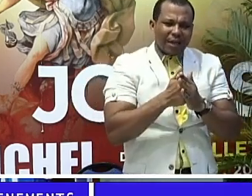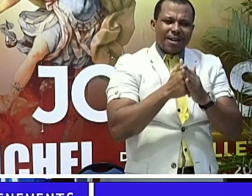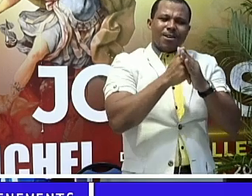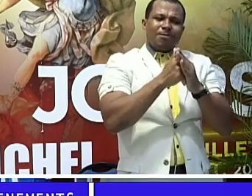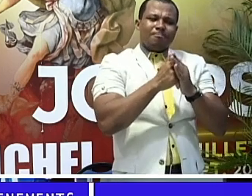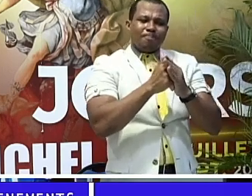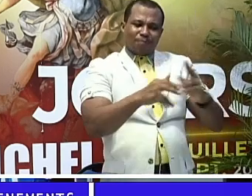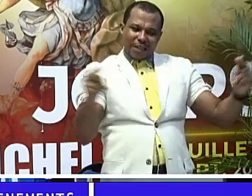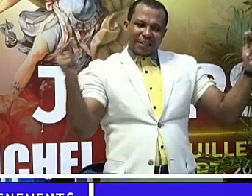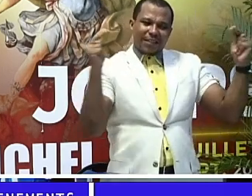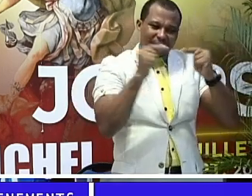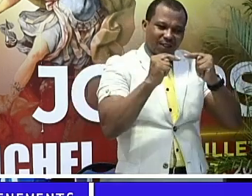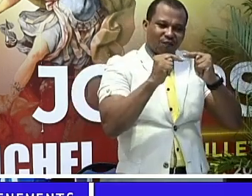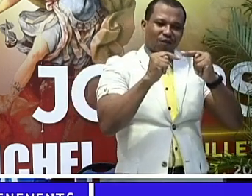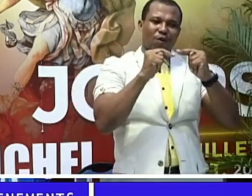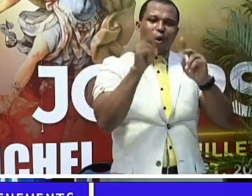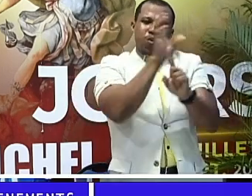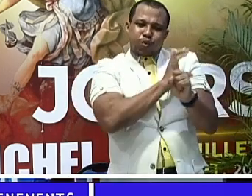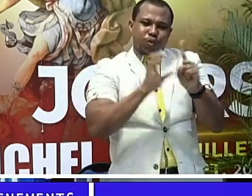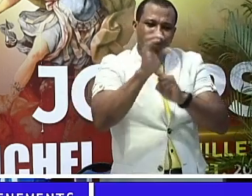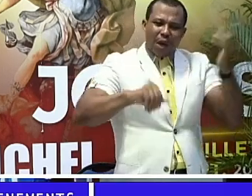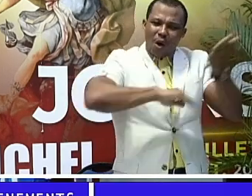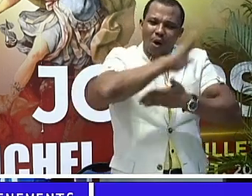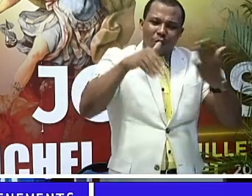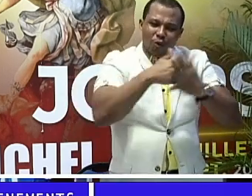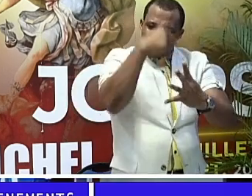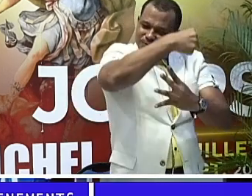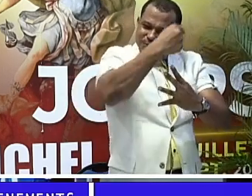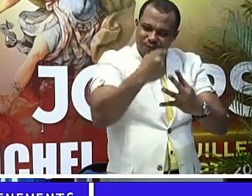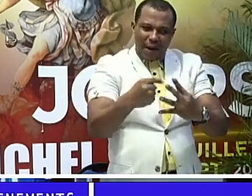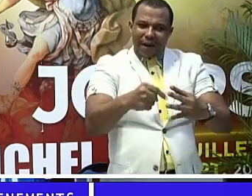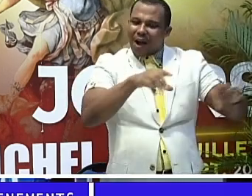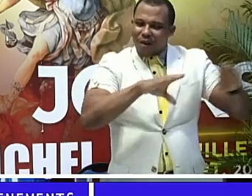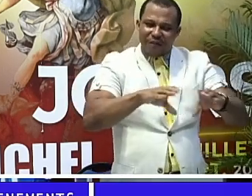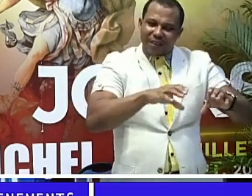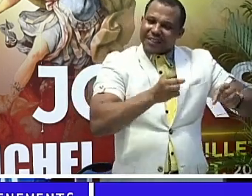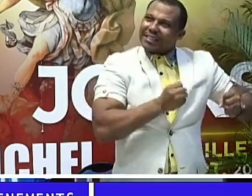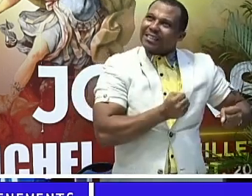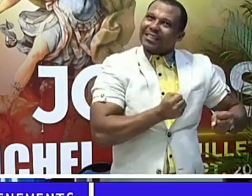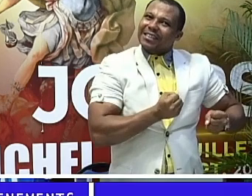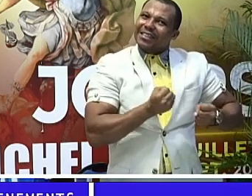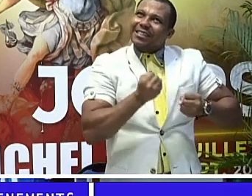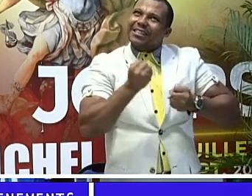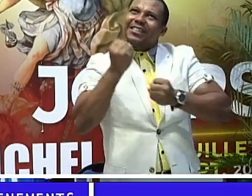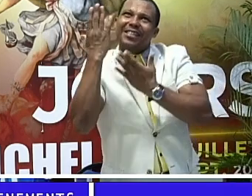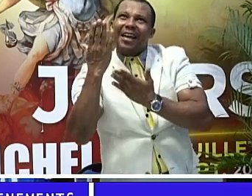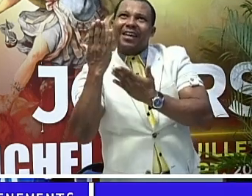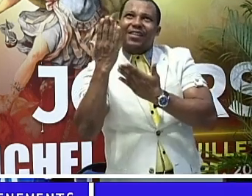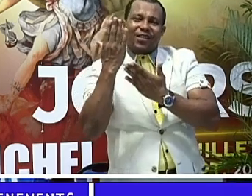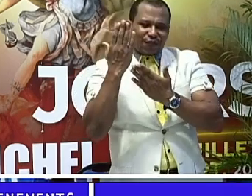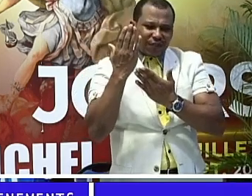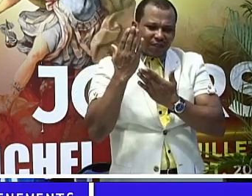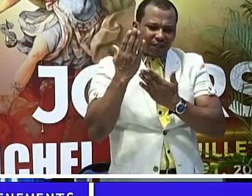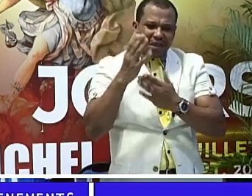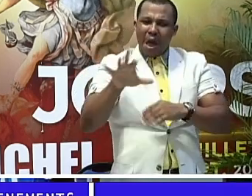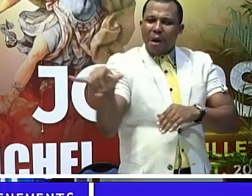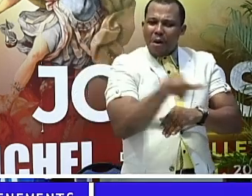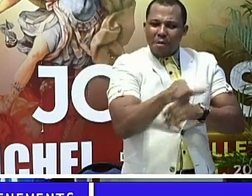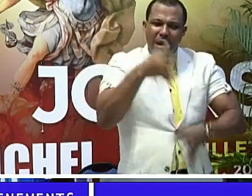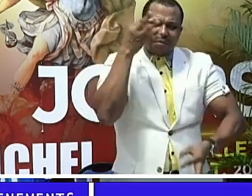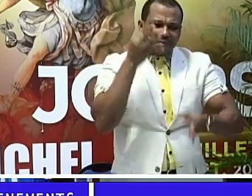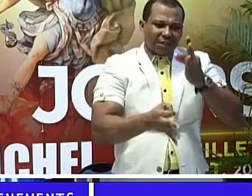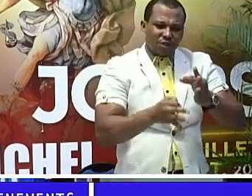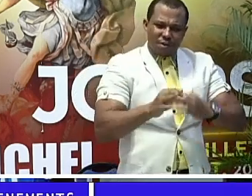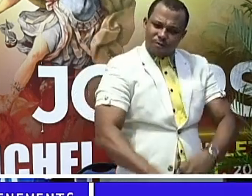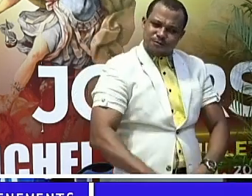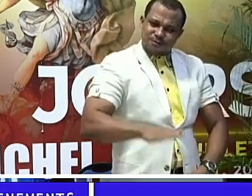là-dedans. Tout ça qu'on fait dans la vie, hein, c'est sacrifice que lié. Et par contre, même si tu es levé dans la